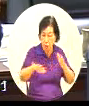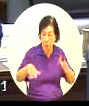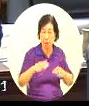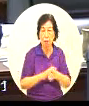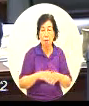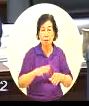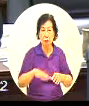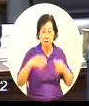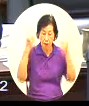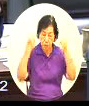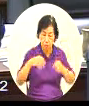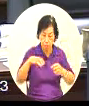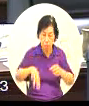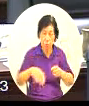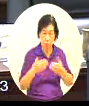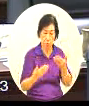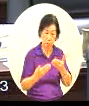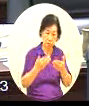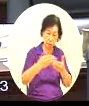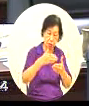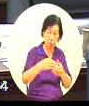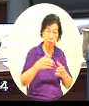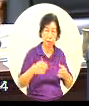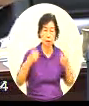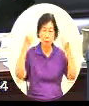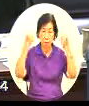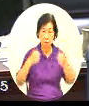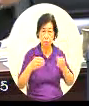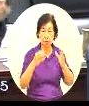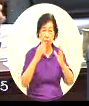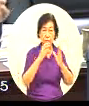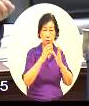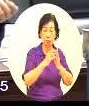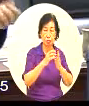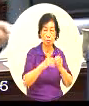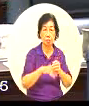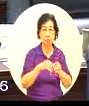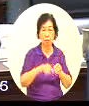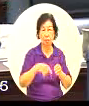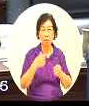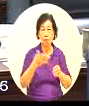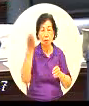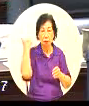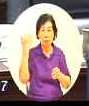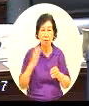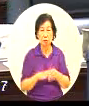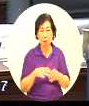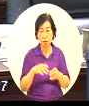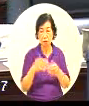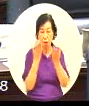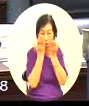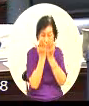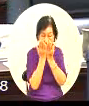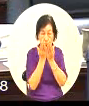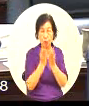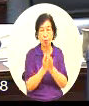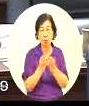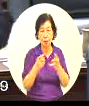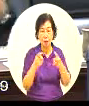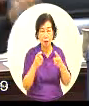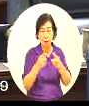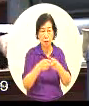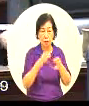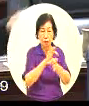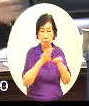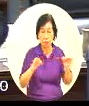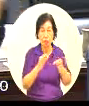哦，这点啊，这可能我直接同句话嘛。我做囡仔就伫公司读册啊，社会较早较等下公关，